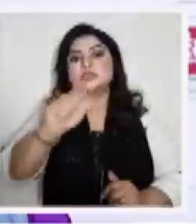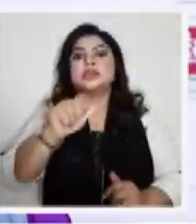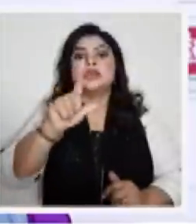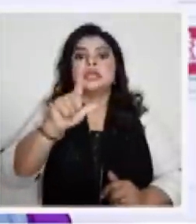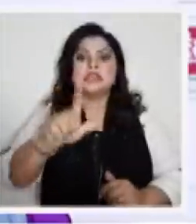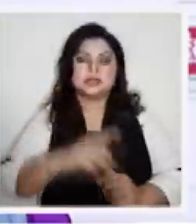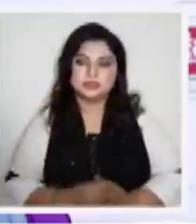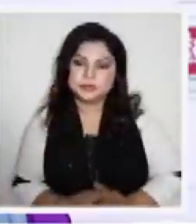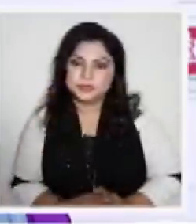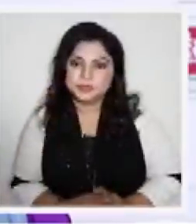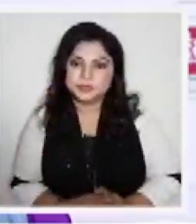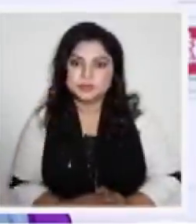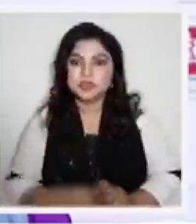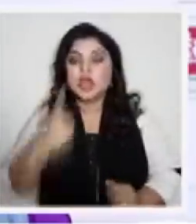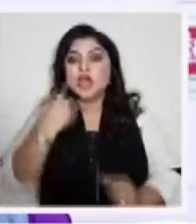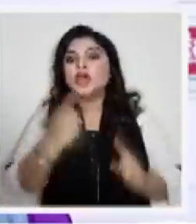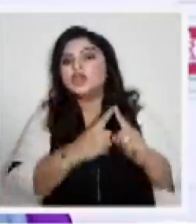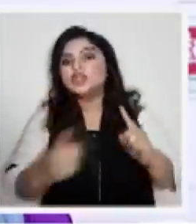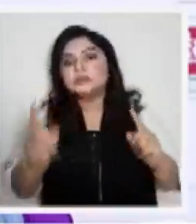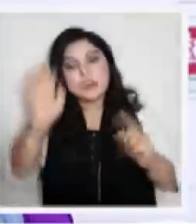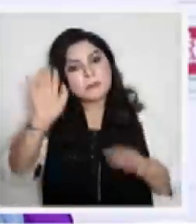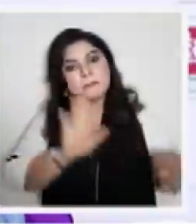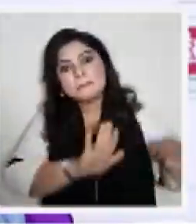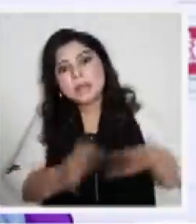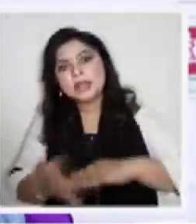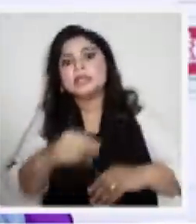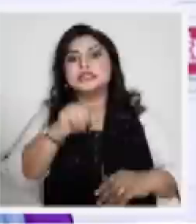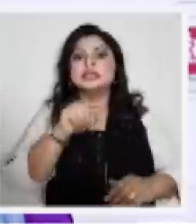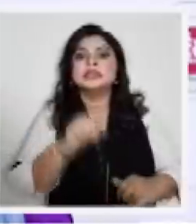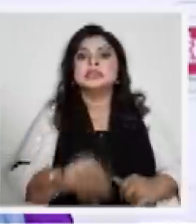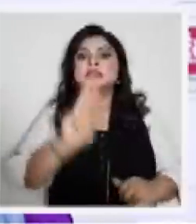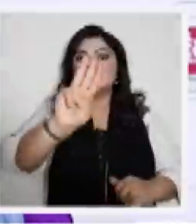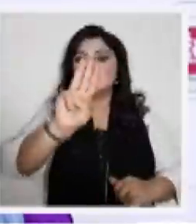86,406 জন। শনাক্ত বিবেচনায় সুস্থতার হার 48.42%।